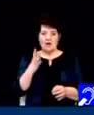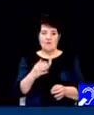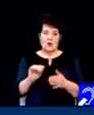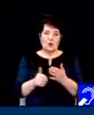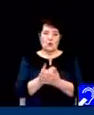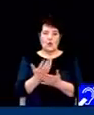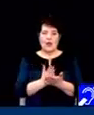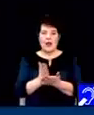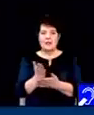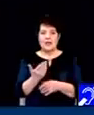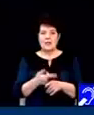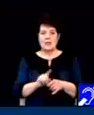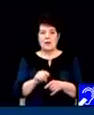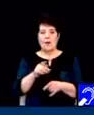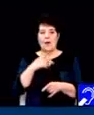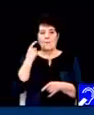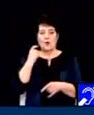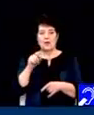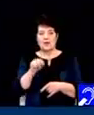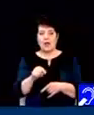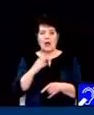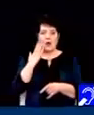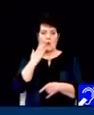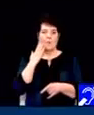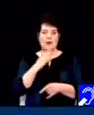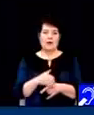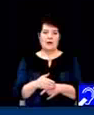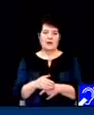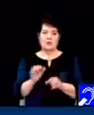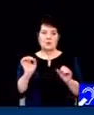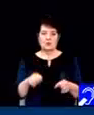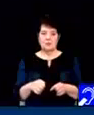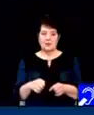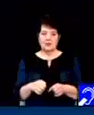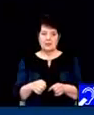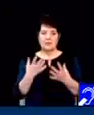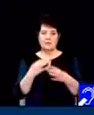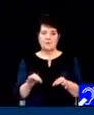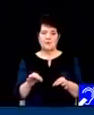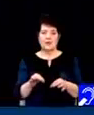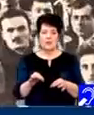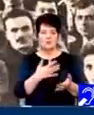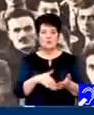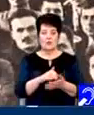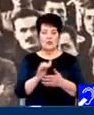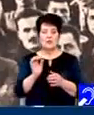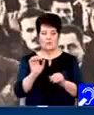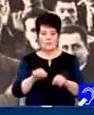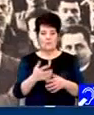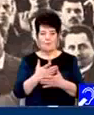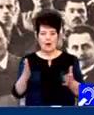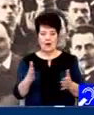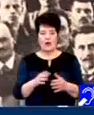nouă calitate politică a României și posibilitățile de democratizare a societății vor fi foarte mari. După